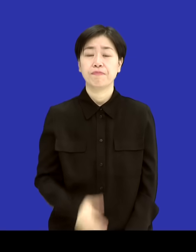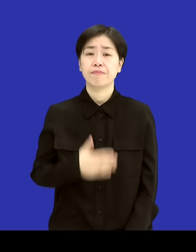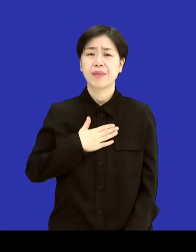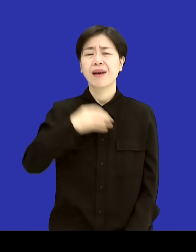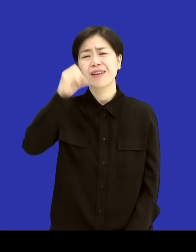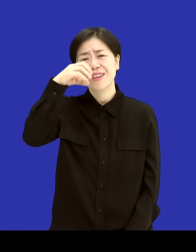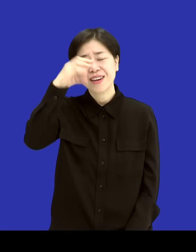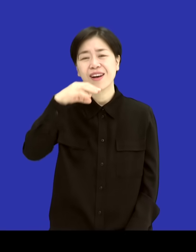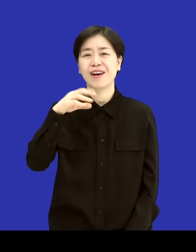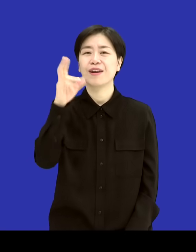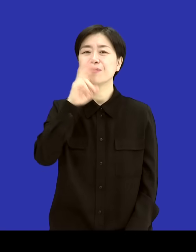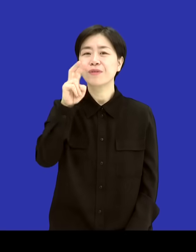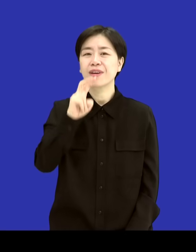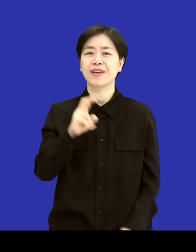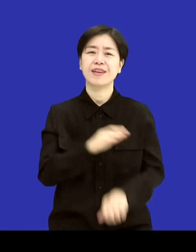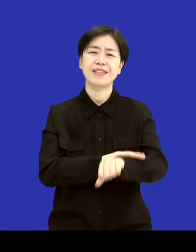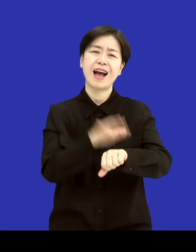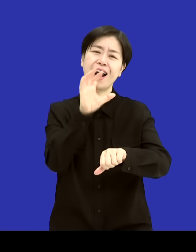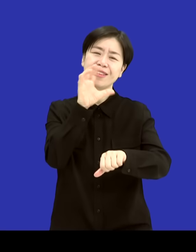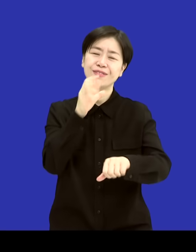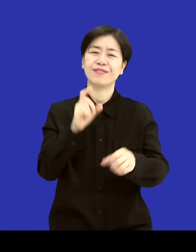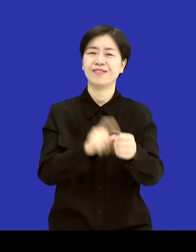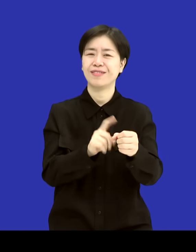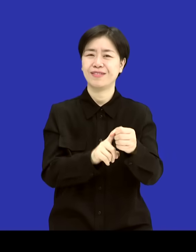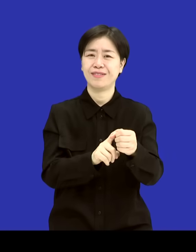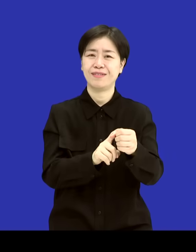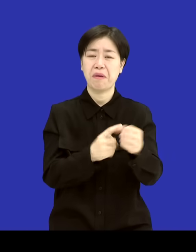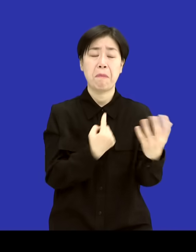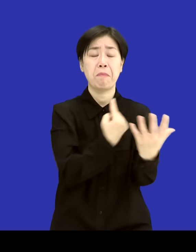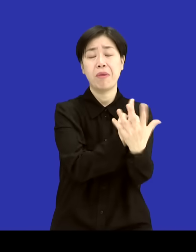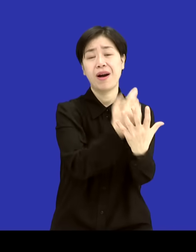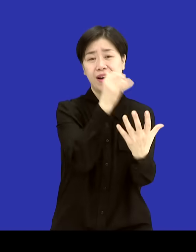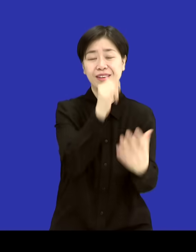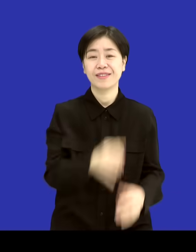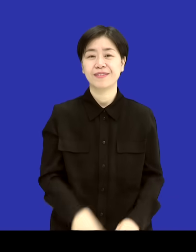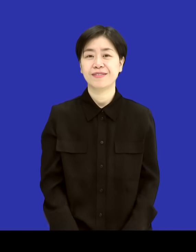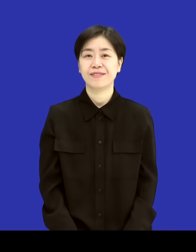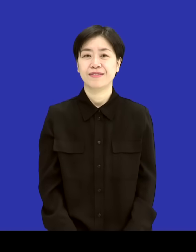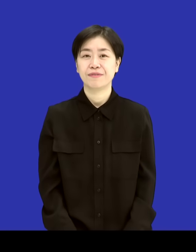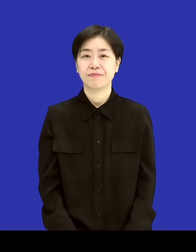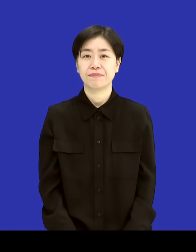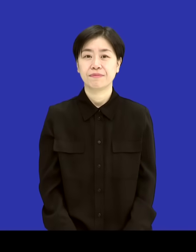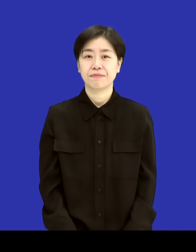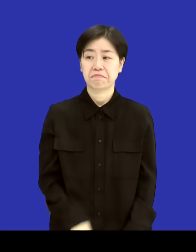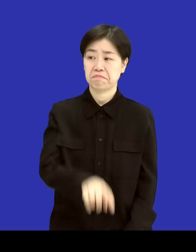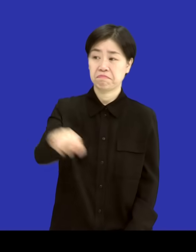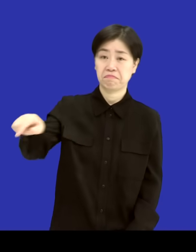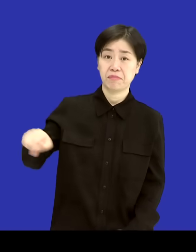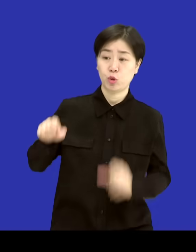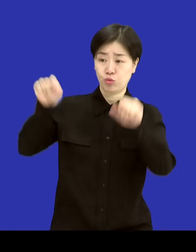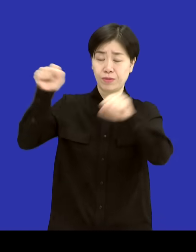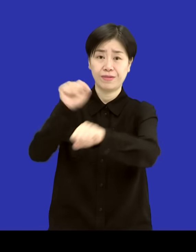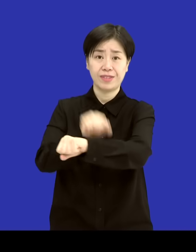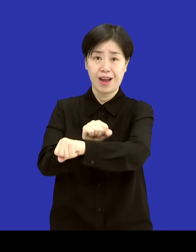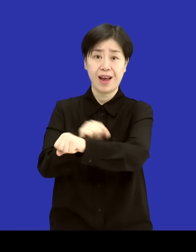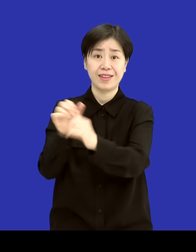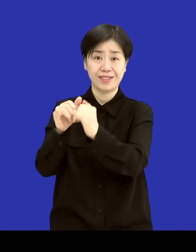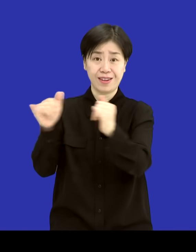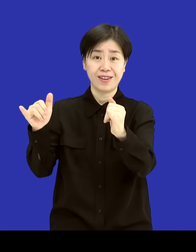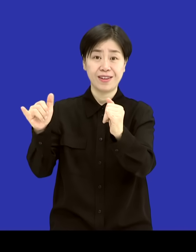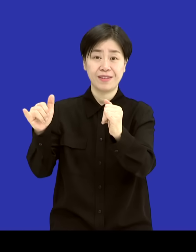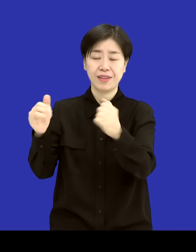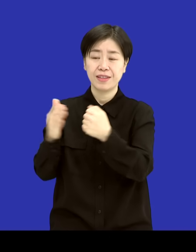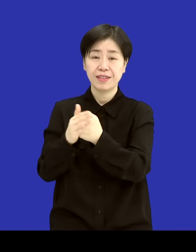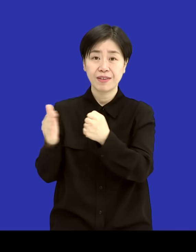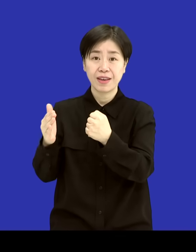좀 보이고 싶어서 이렇게 간 거였는데. 네. 근데 아무래도 이제 그 스포츠맨들이 좀 그런 단합이 잘